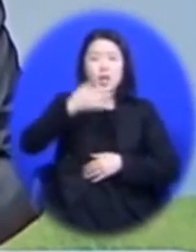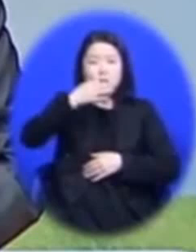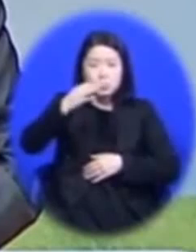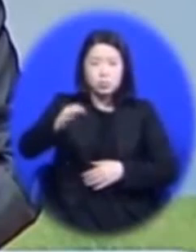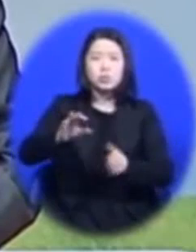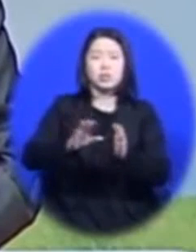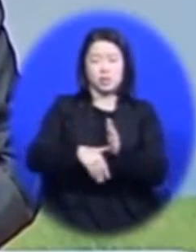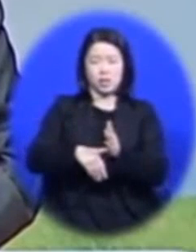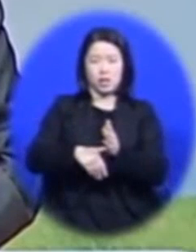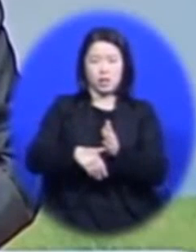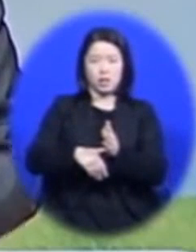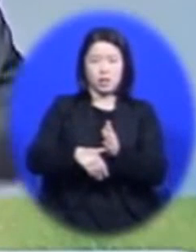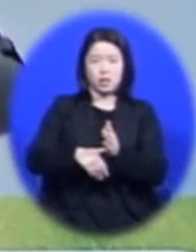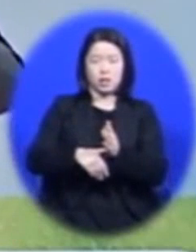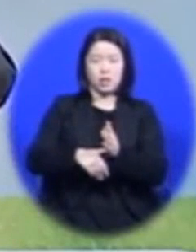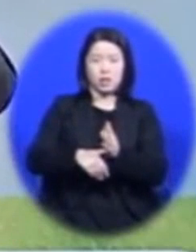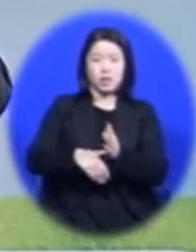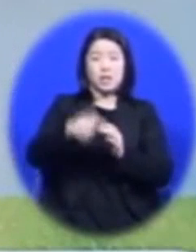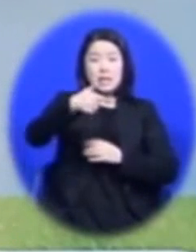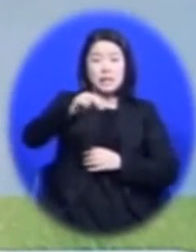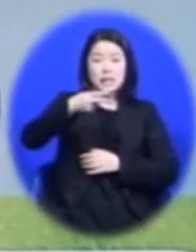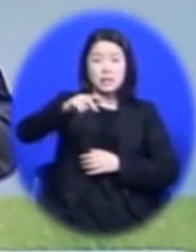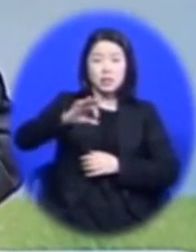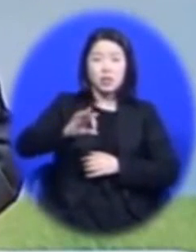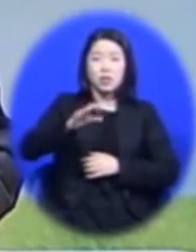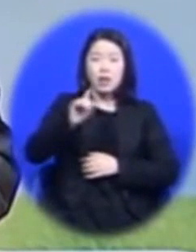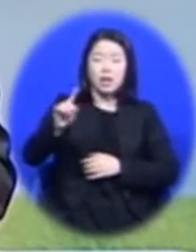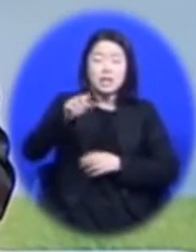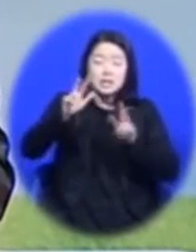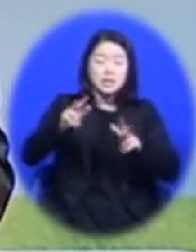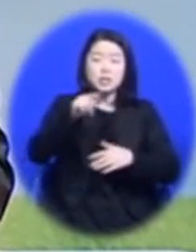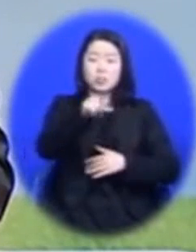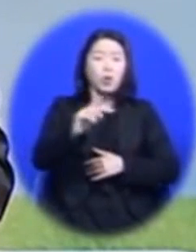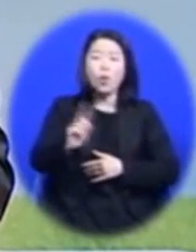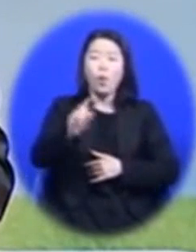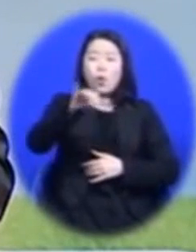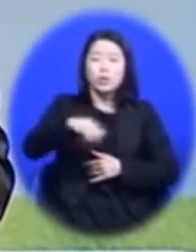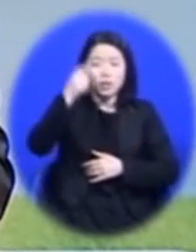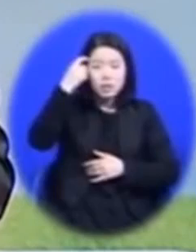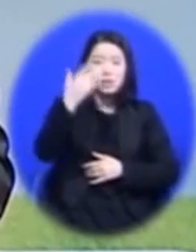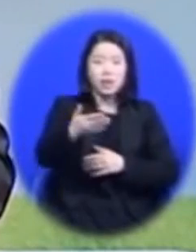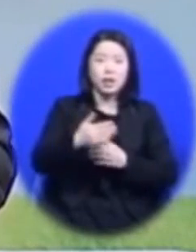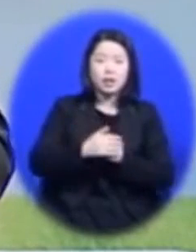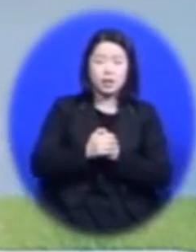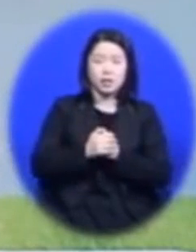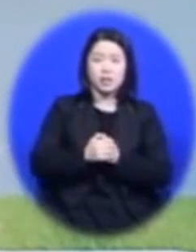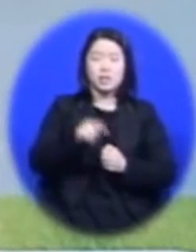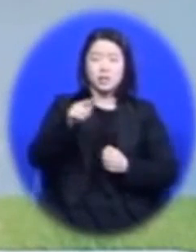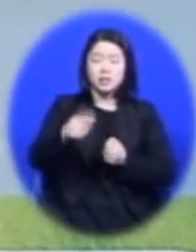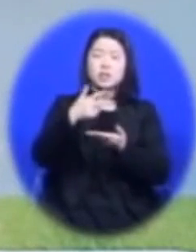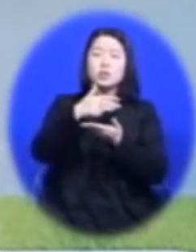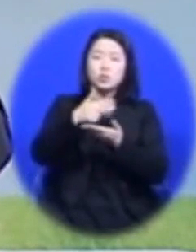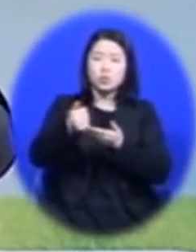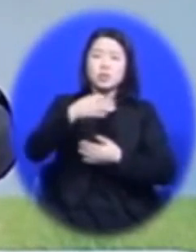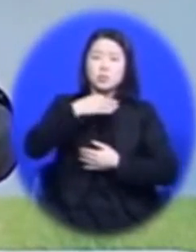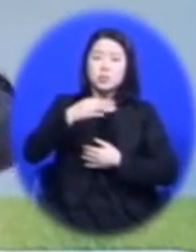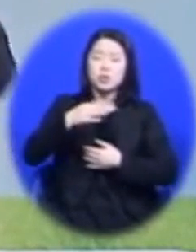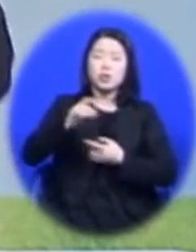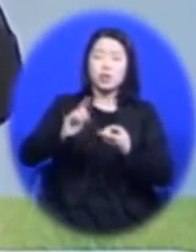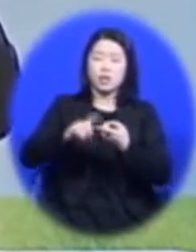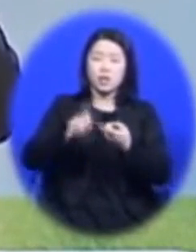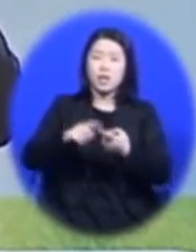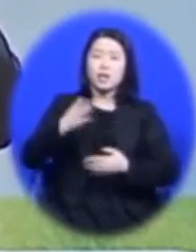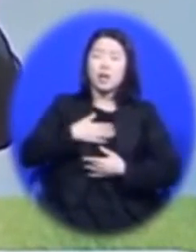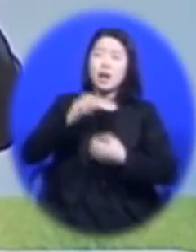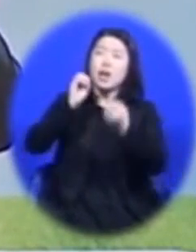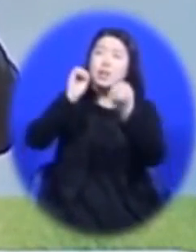때 기성아 너는 지금 어디 있냐 도대체 그 주님의 음성에 제가